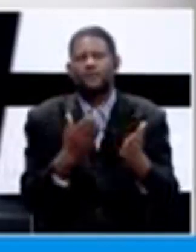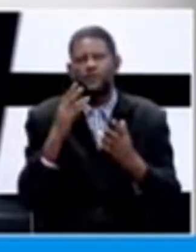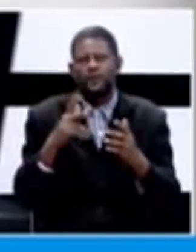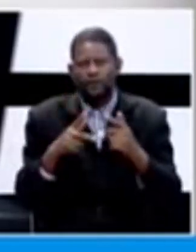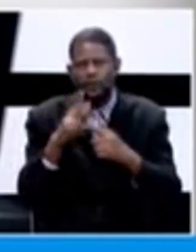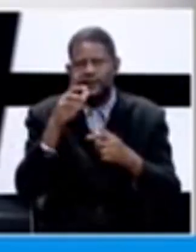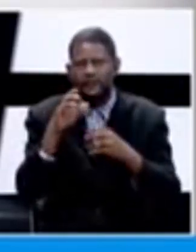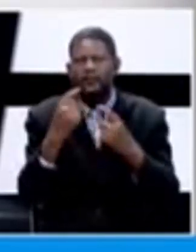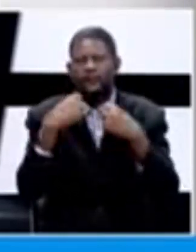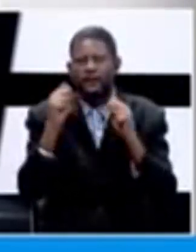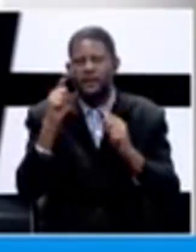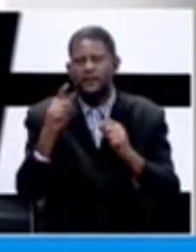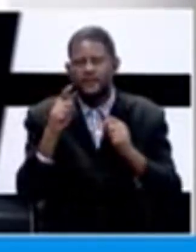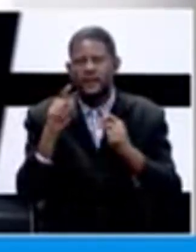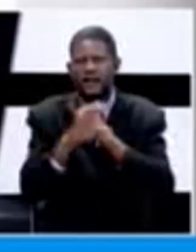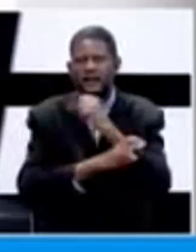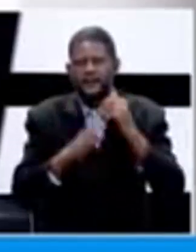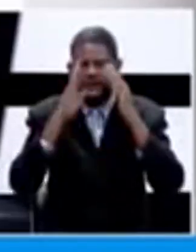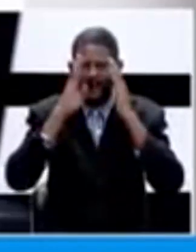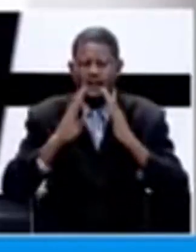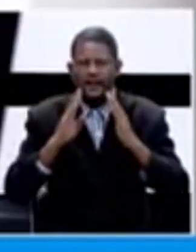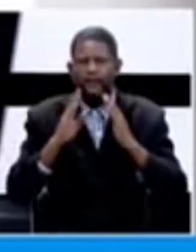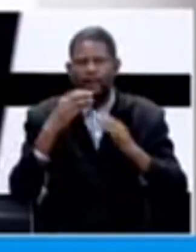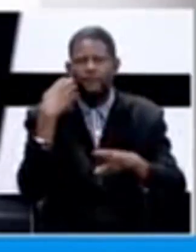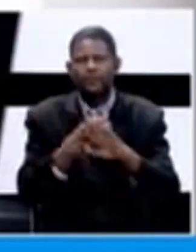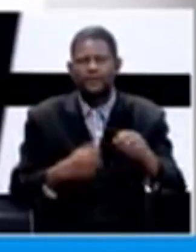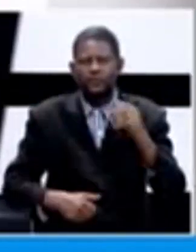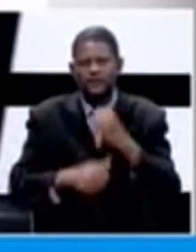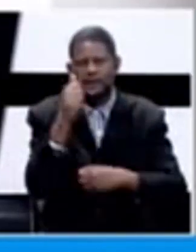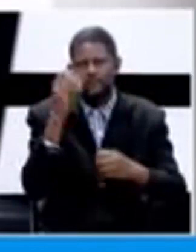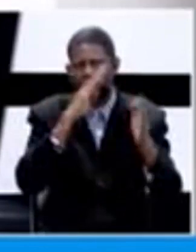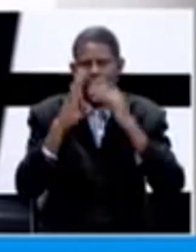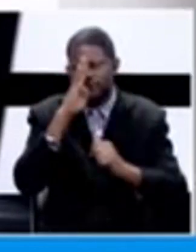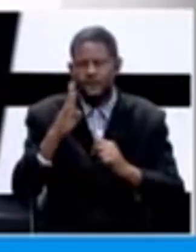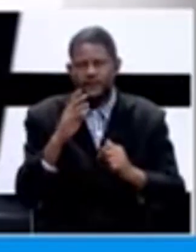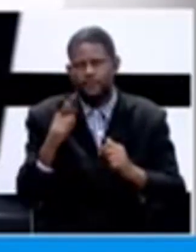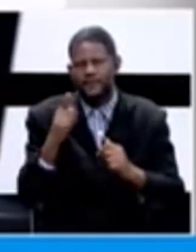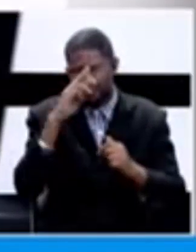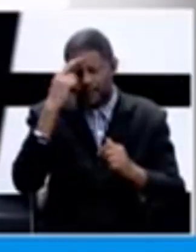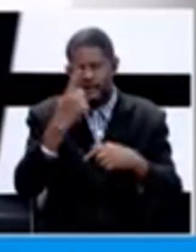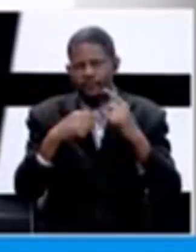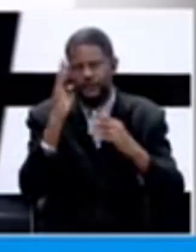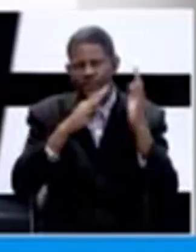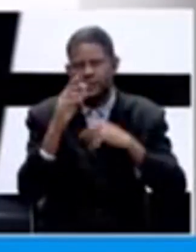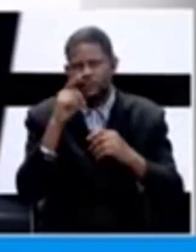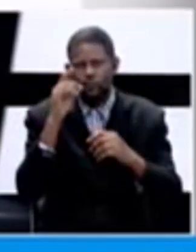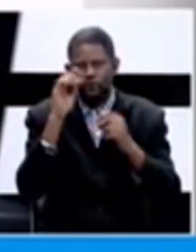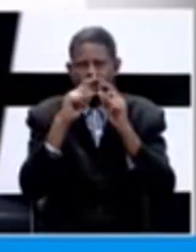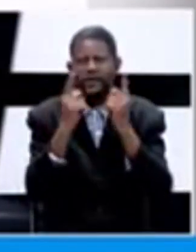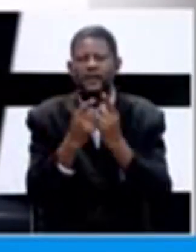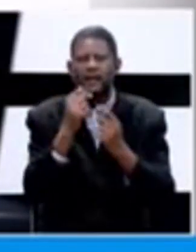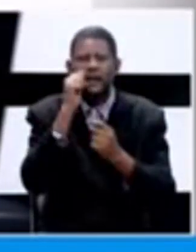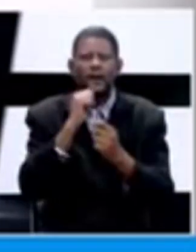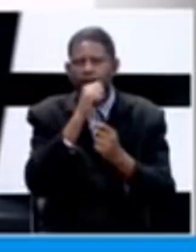ሰላምን ሓድነትን እዛ ሃገር ሓደገኛ ኣሉታዊ ፅልዋ ከመ ዝህልዎ ኣፍሊጡሎም ብሰንኪ እዚ ንዝመፅእ ጸገም ድማ ጉጅለ ኣብዪ ኣሕመድ ከመ ዝሕተተሉ